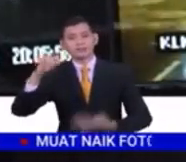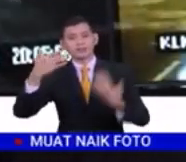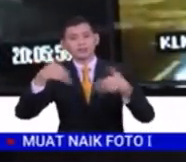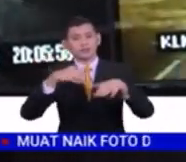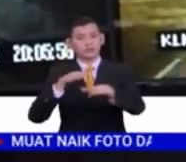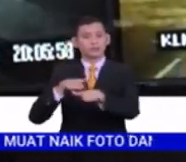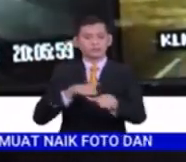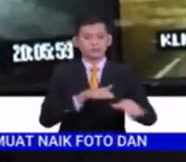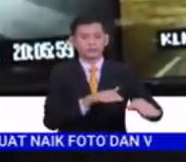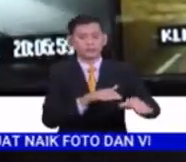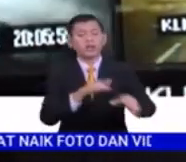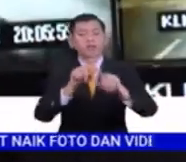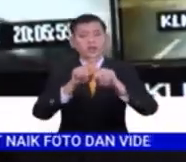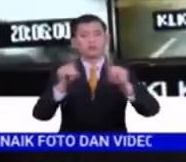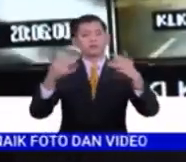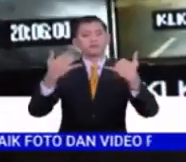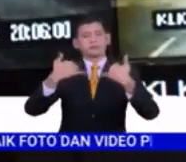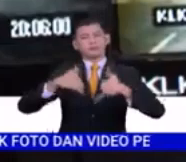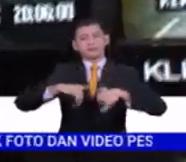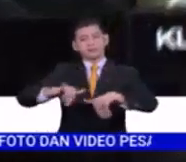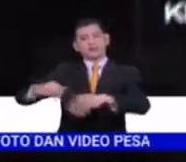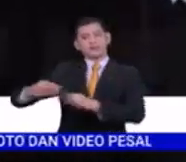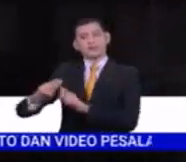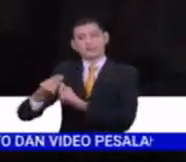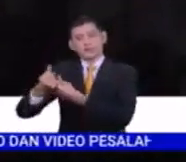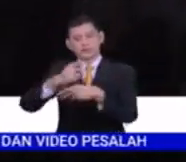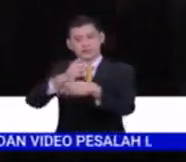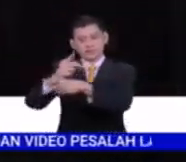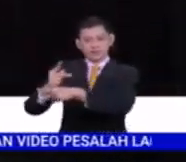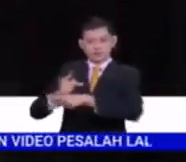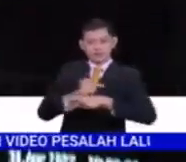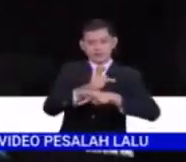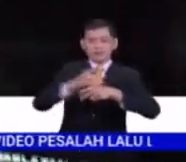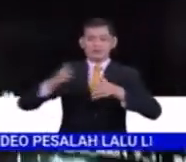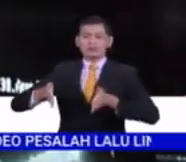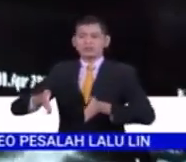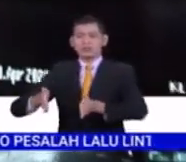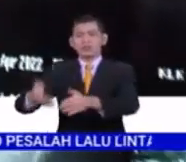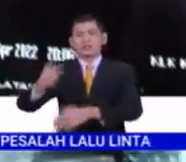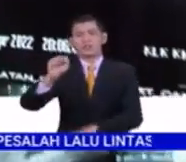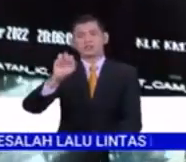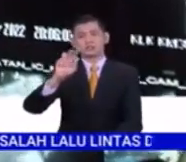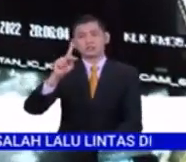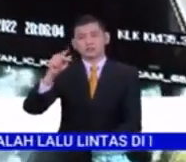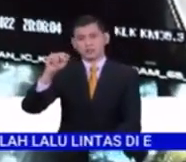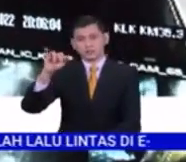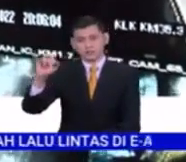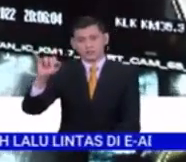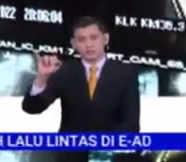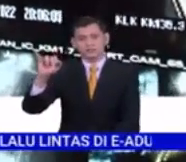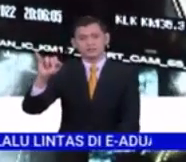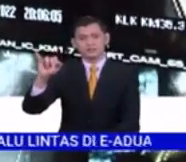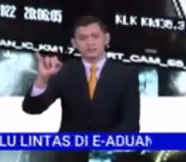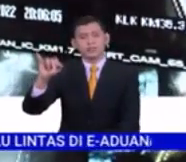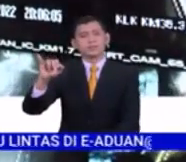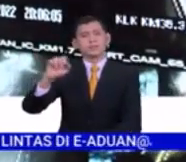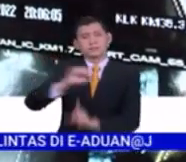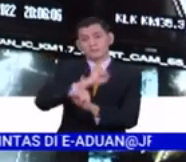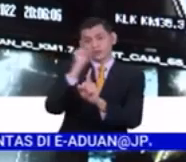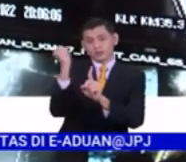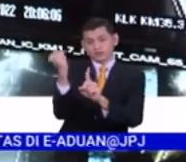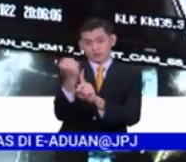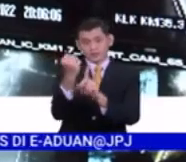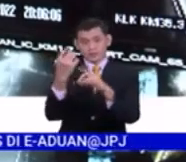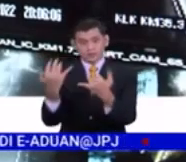bagaimanapun masih lagi lancar dan terkawal begitu juga di lebuh Raya Sungkai bagaimanapun ah situasi